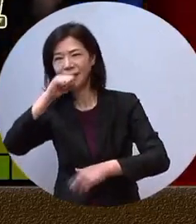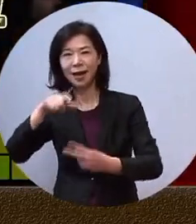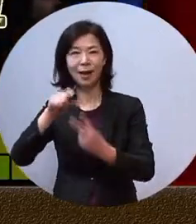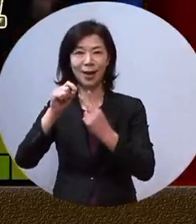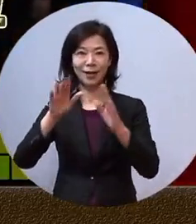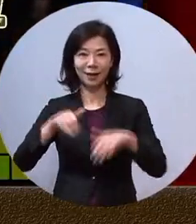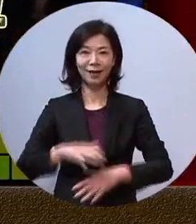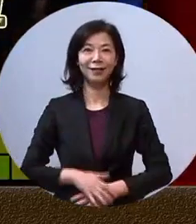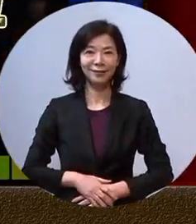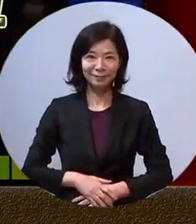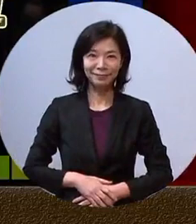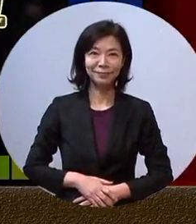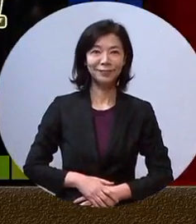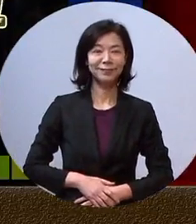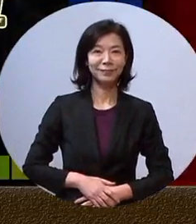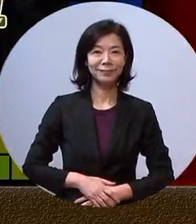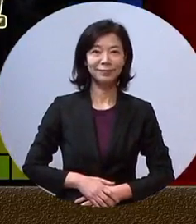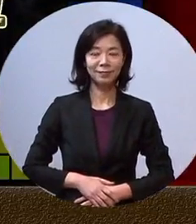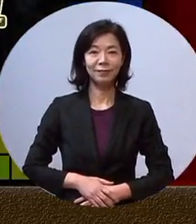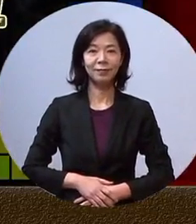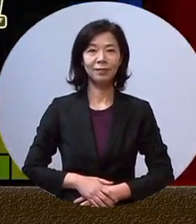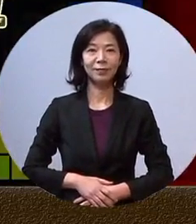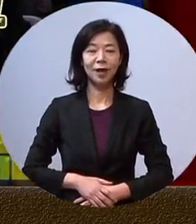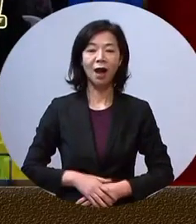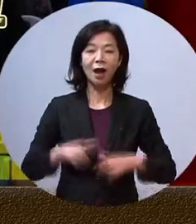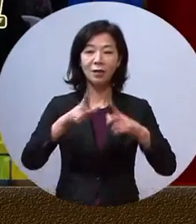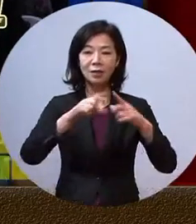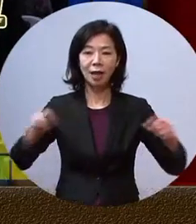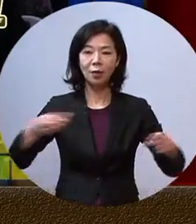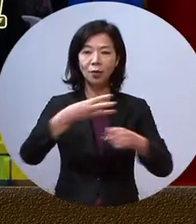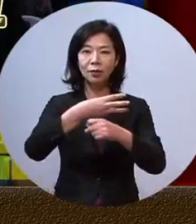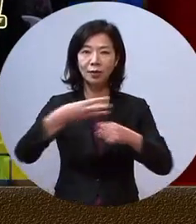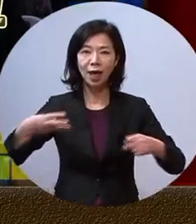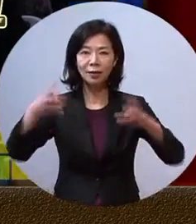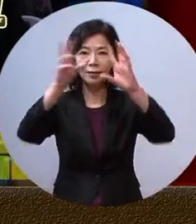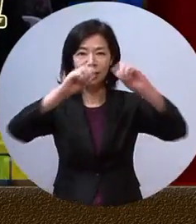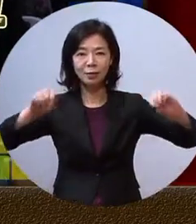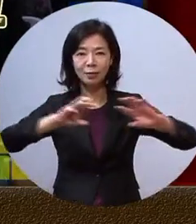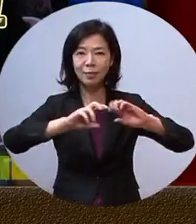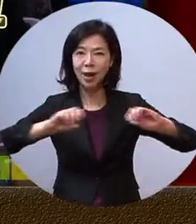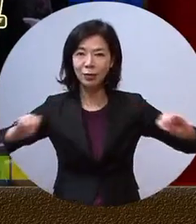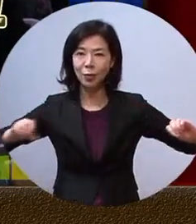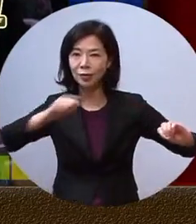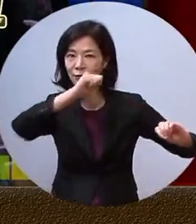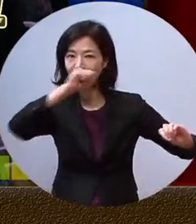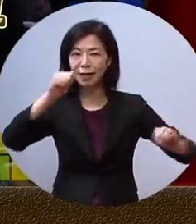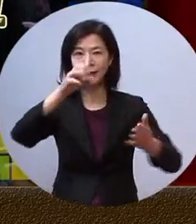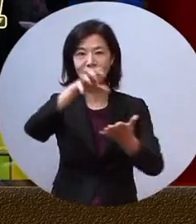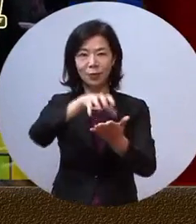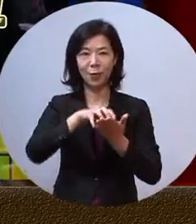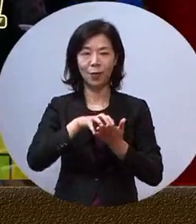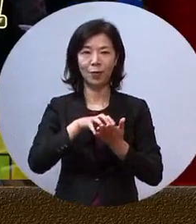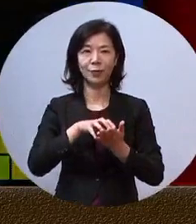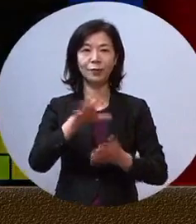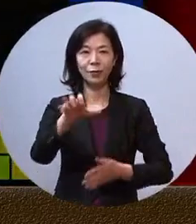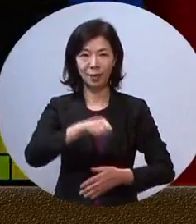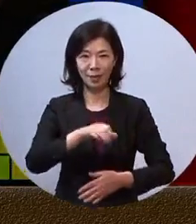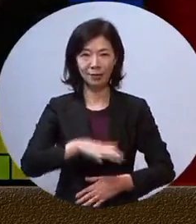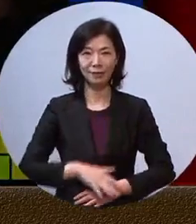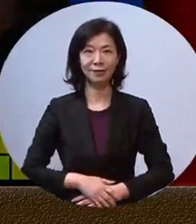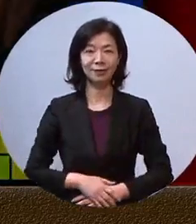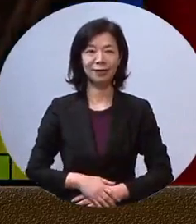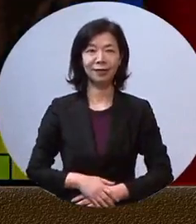回イルミネーションアワードのイルミネーション部門で全国第3位など数々の賞に輝いています。